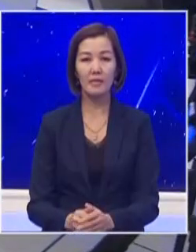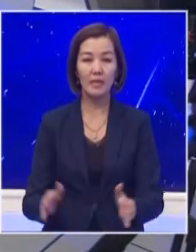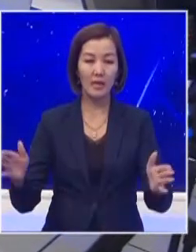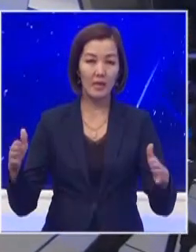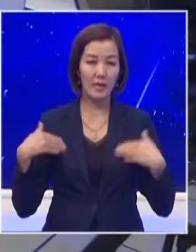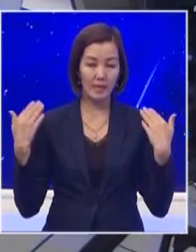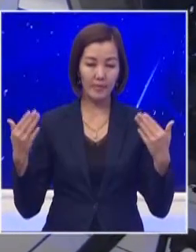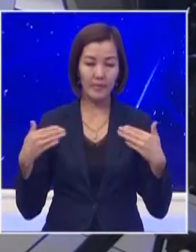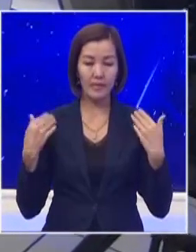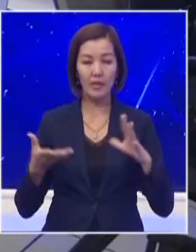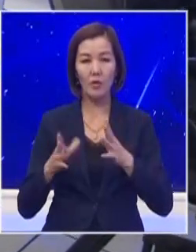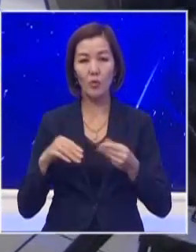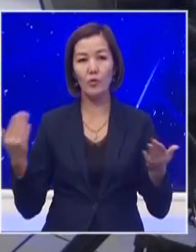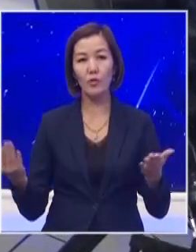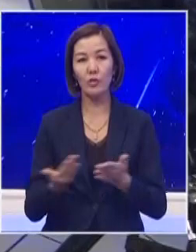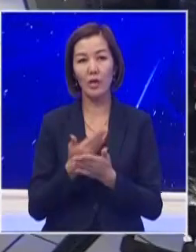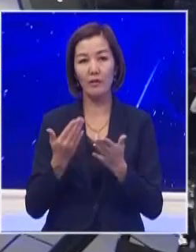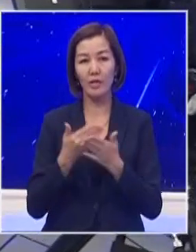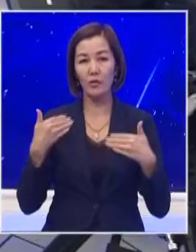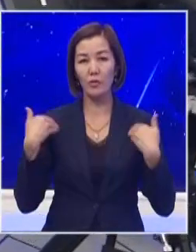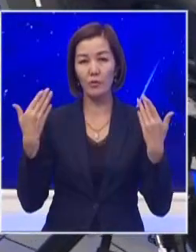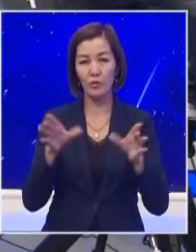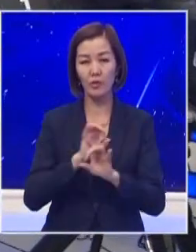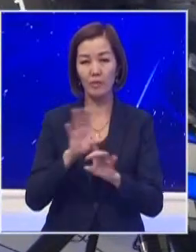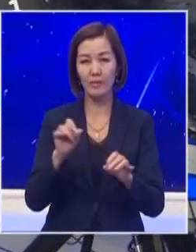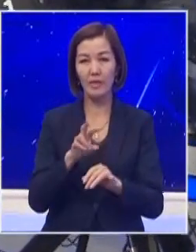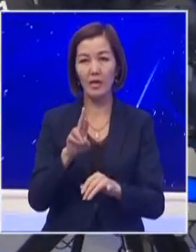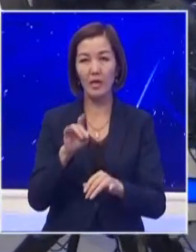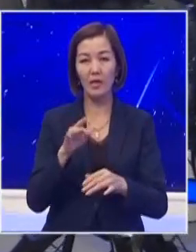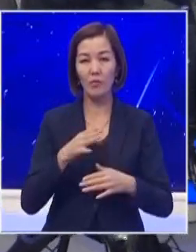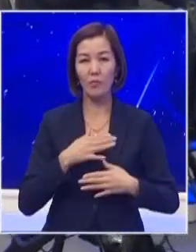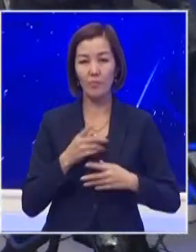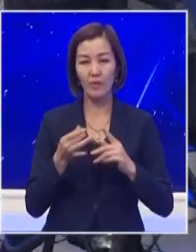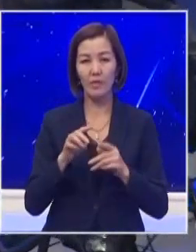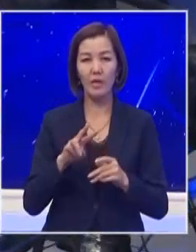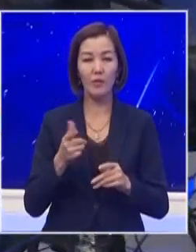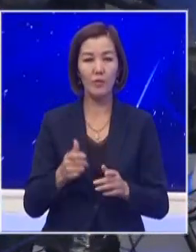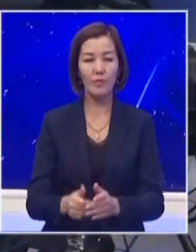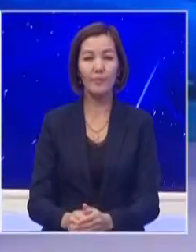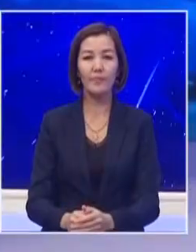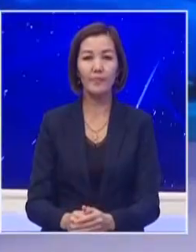Армысыздар, Жетісу арнасында қорытынды жаңалықтар студияда Айым Сансызбаева, сурдодармада Айгүл Жұмашқызы.